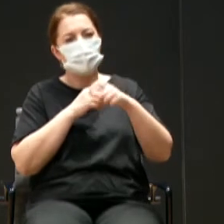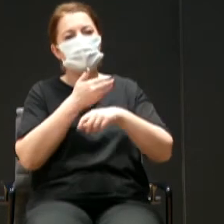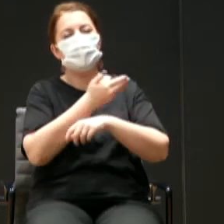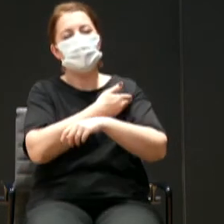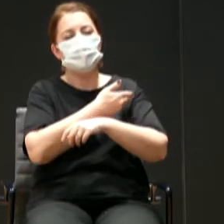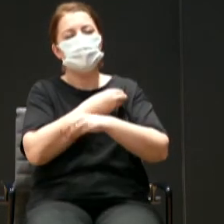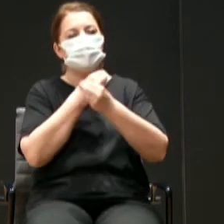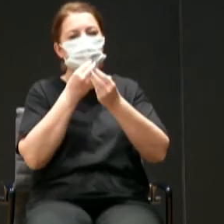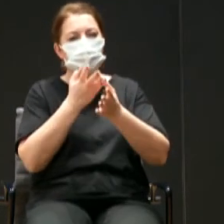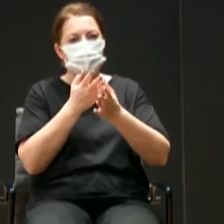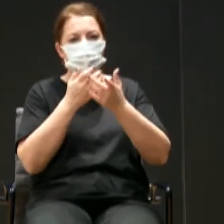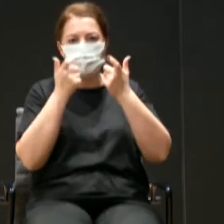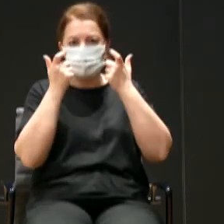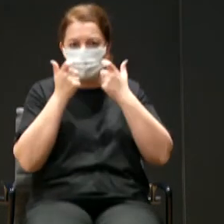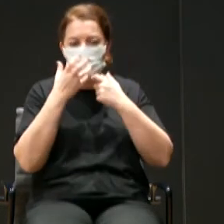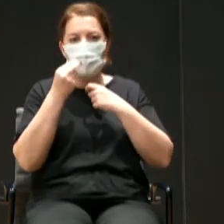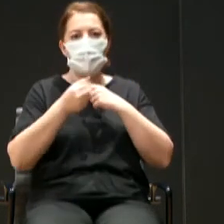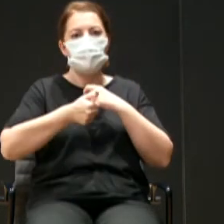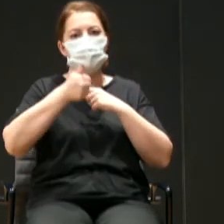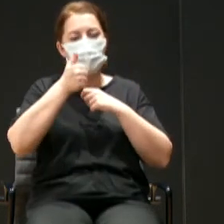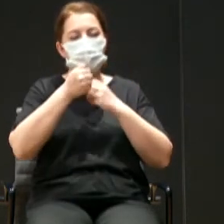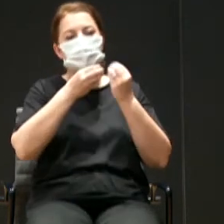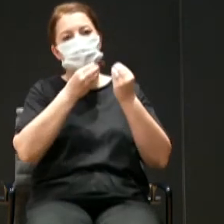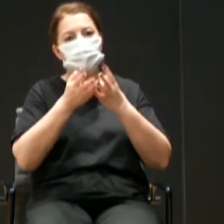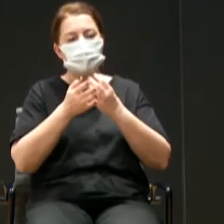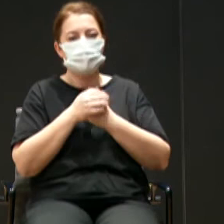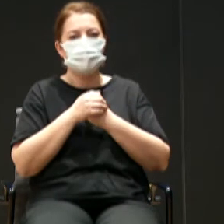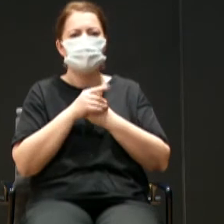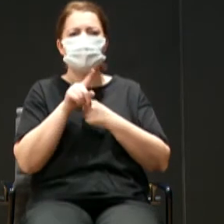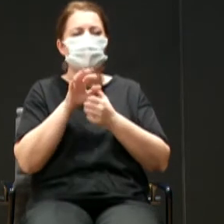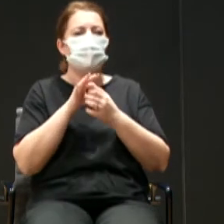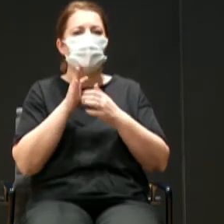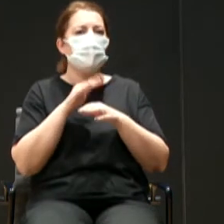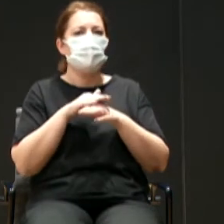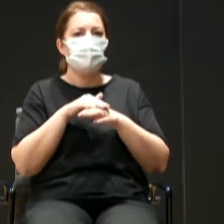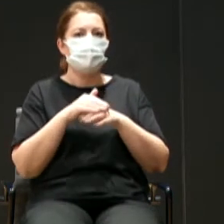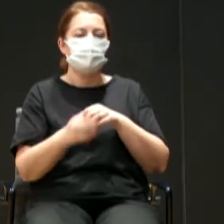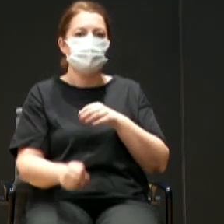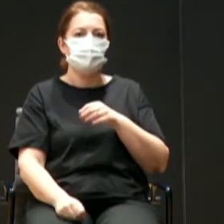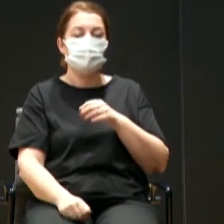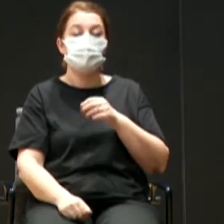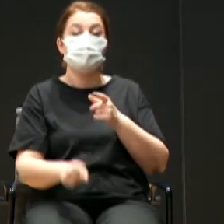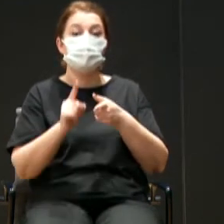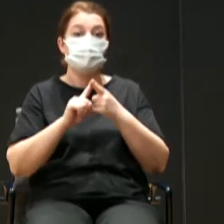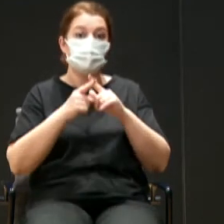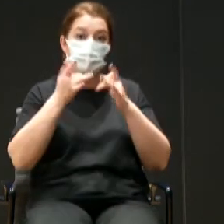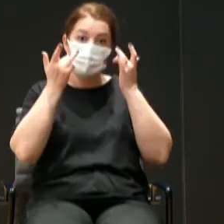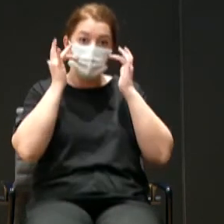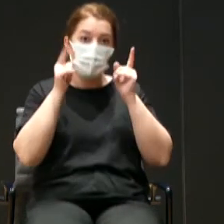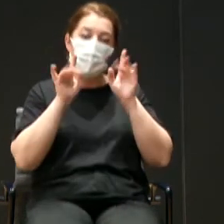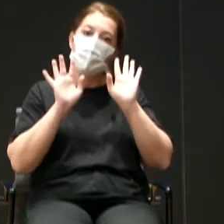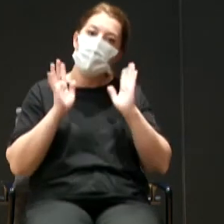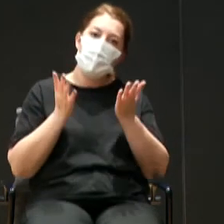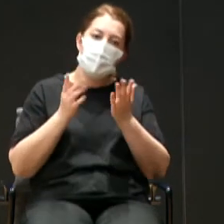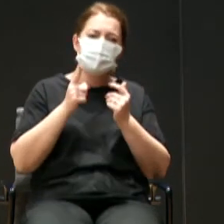vatandaş verir. Sorumlu olan bakanlıklar onu inceler. Ama siz ne yapıyorsunuz? Ama siyasi kültürünüzde bu var.